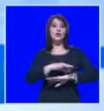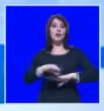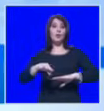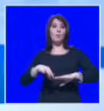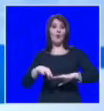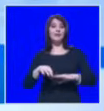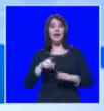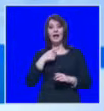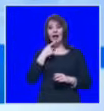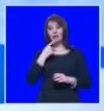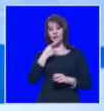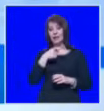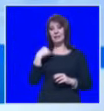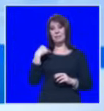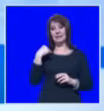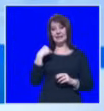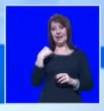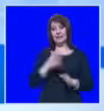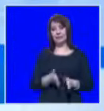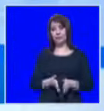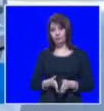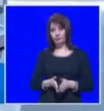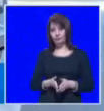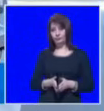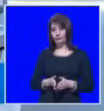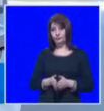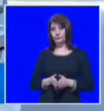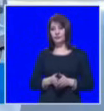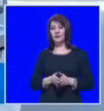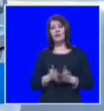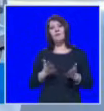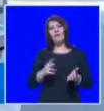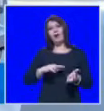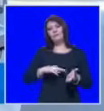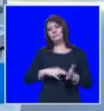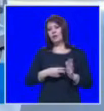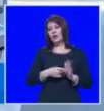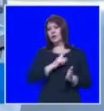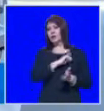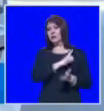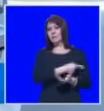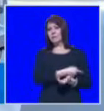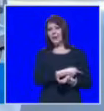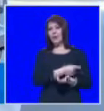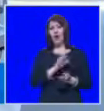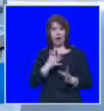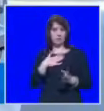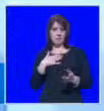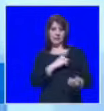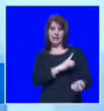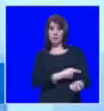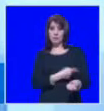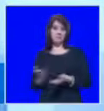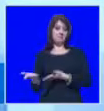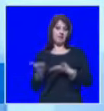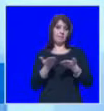каза преди два дни държавния глава? Вижте, това е въпрос на политическа смелост. Ако имат смелост да